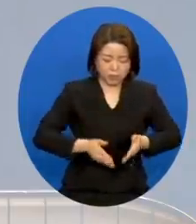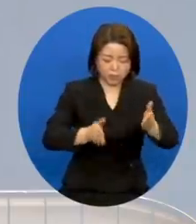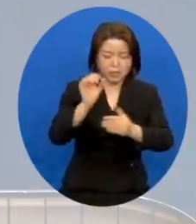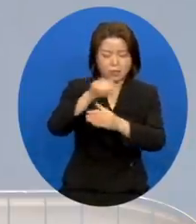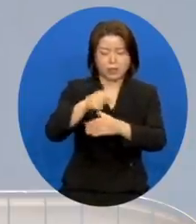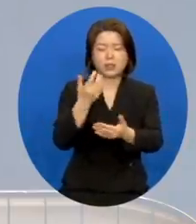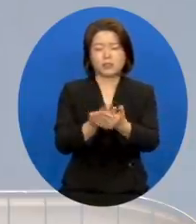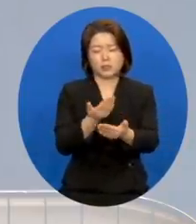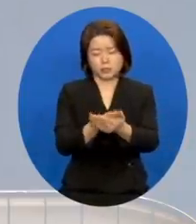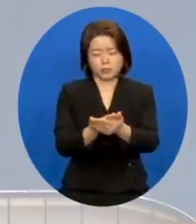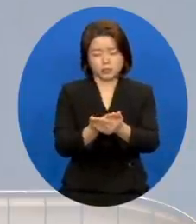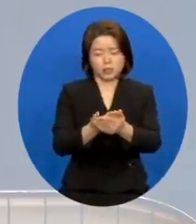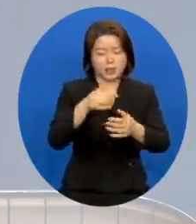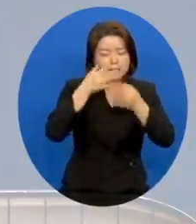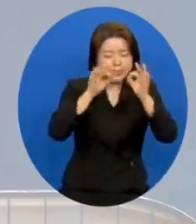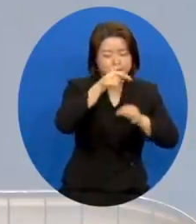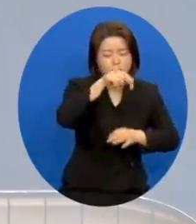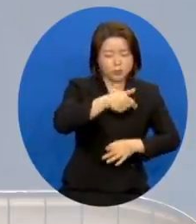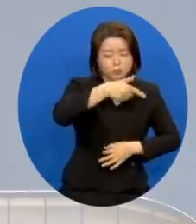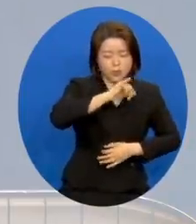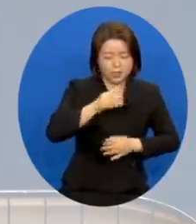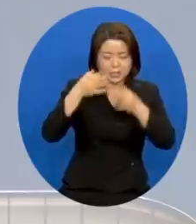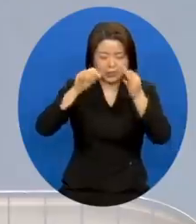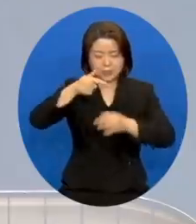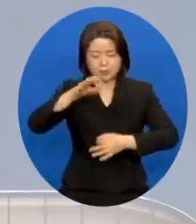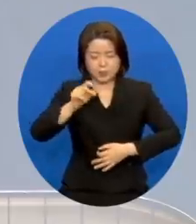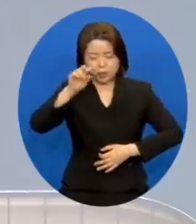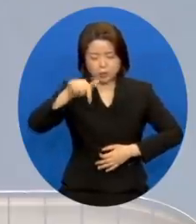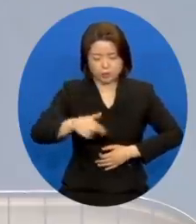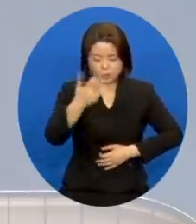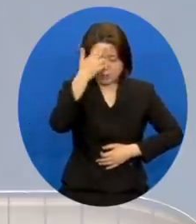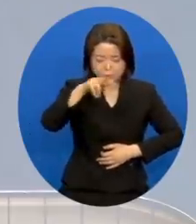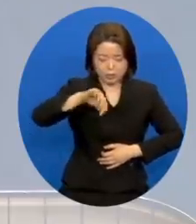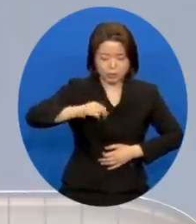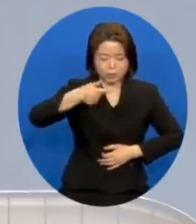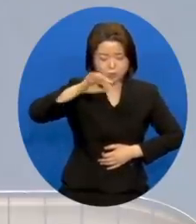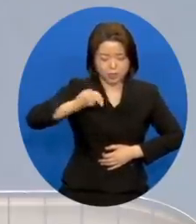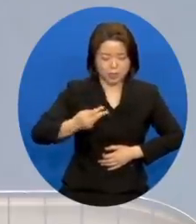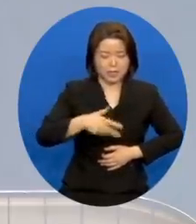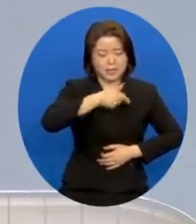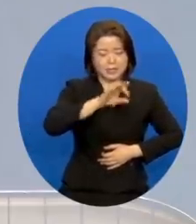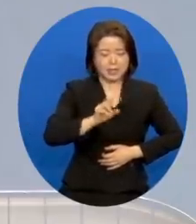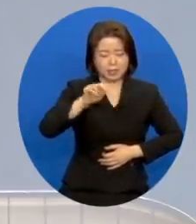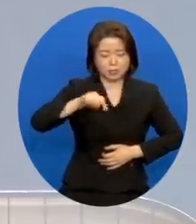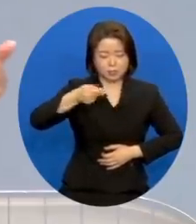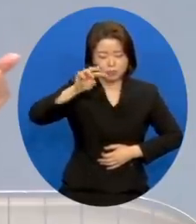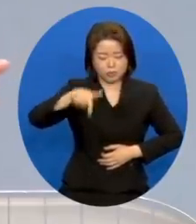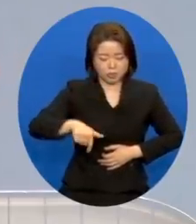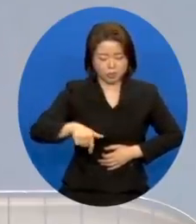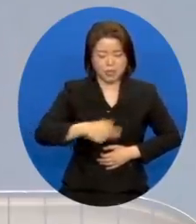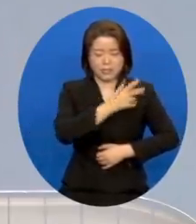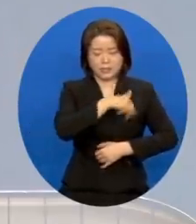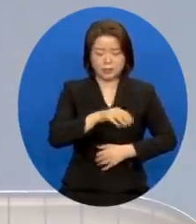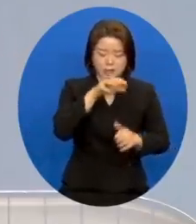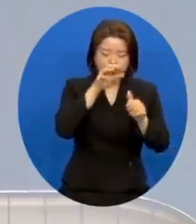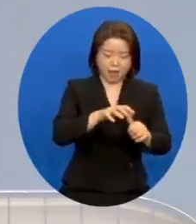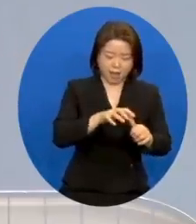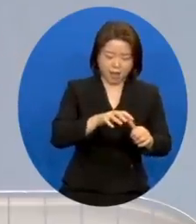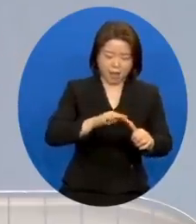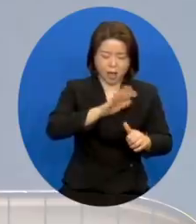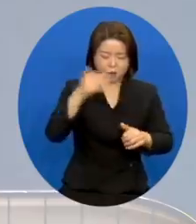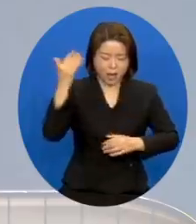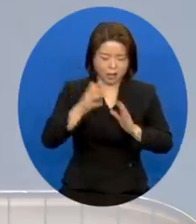케 축소 석 김 굵게 목사님 김종우 목사는 최종회 선교사님 장문석 집사님 억류된 우리 국민 속히